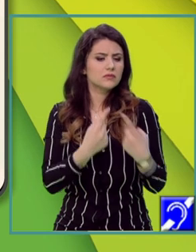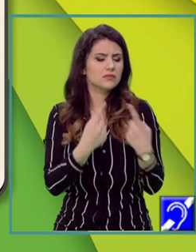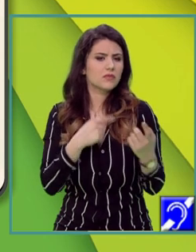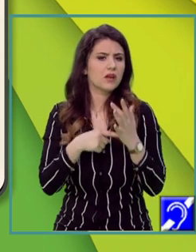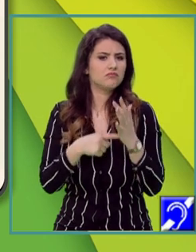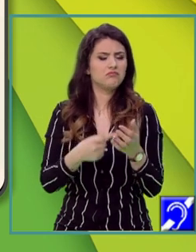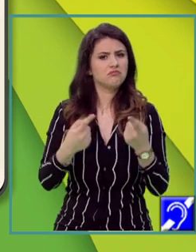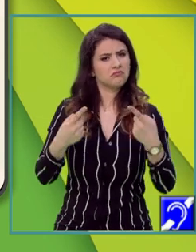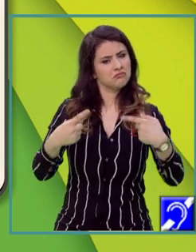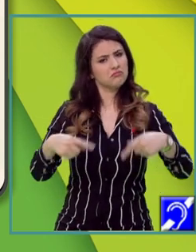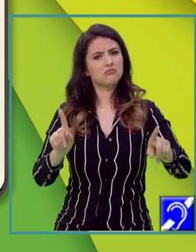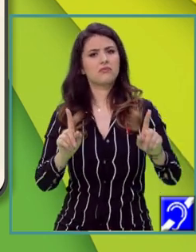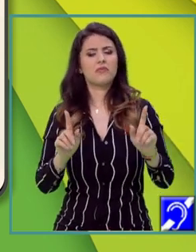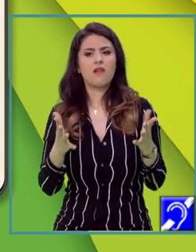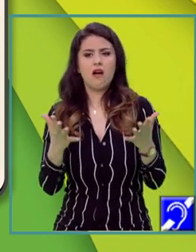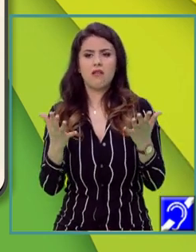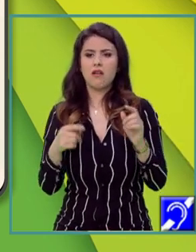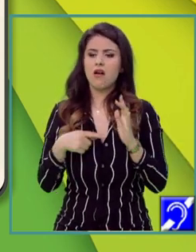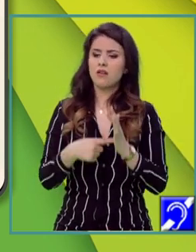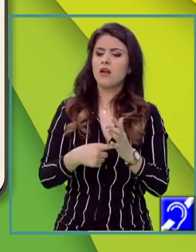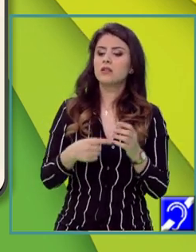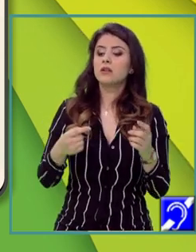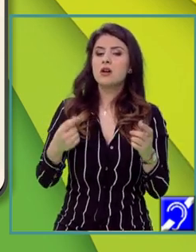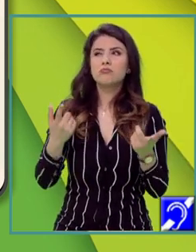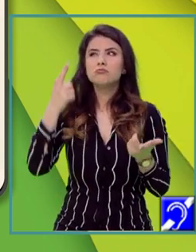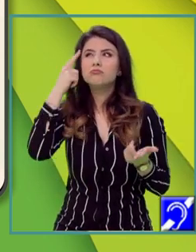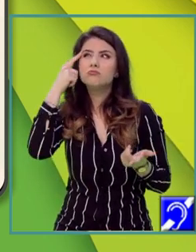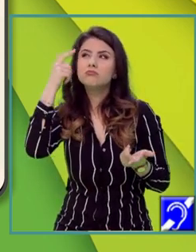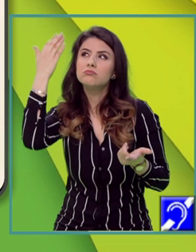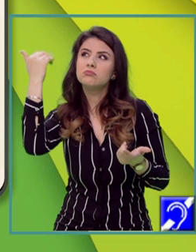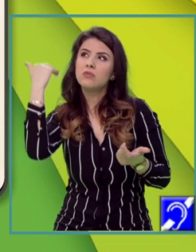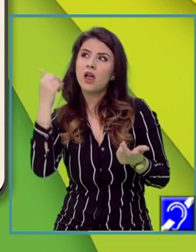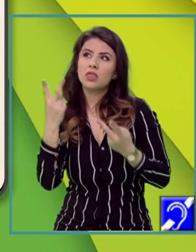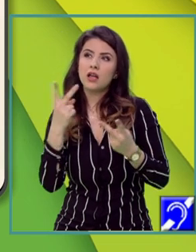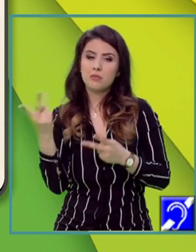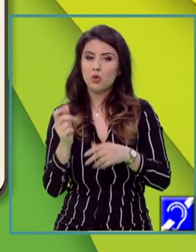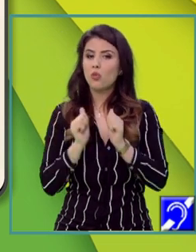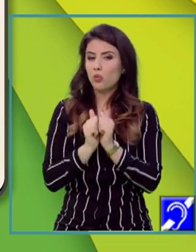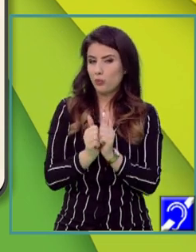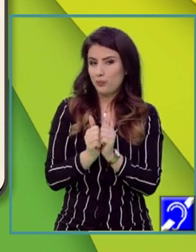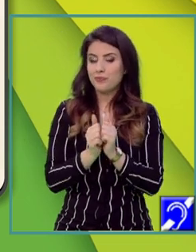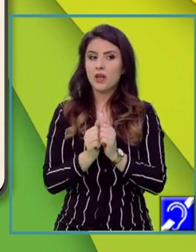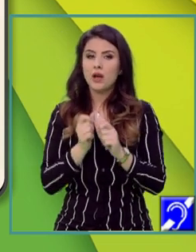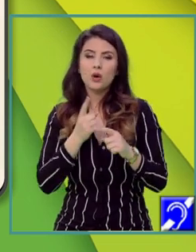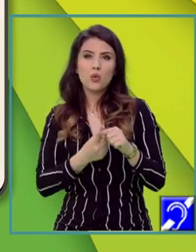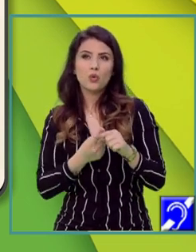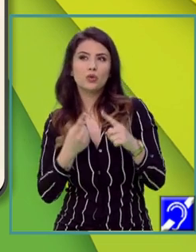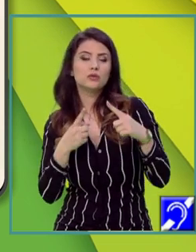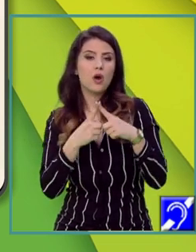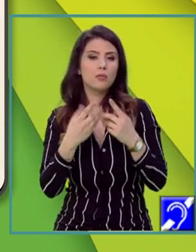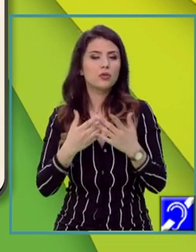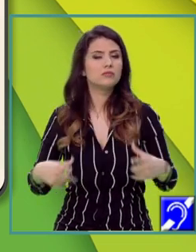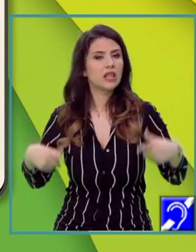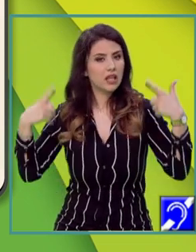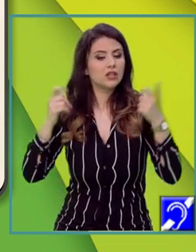declanșează gestul rememorării de către Ștefan a iubirii cu ala cu scopul vreo donării trăirilor și